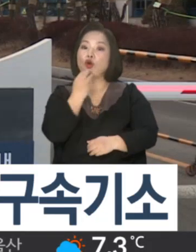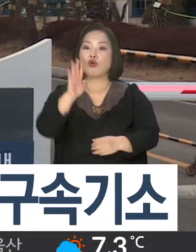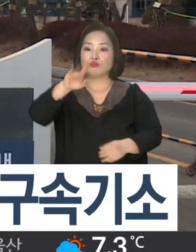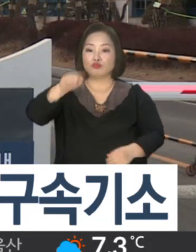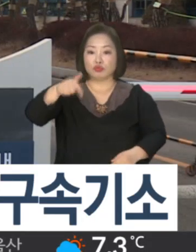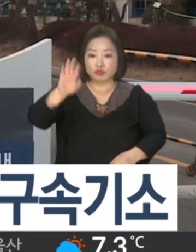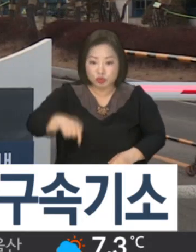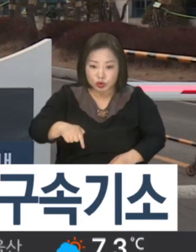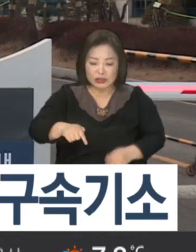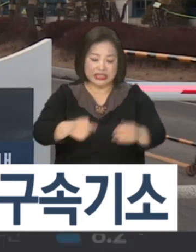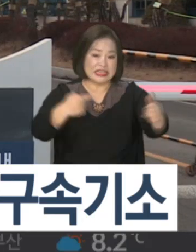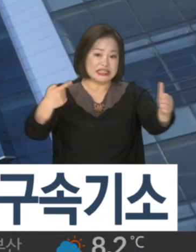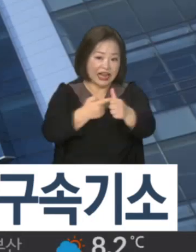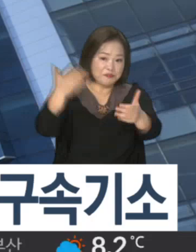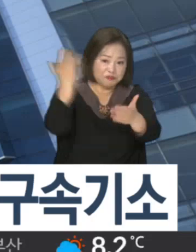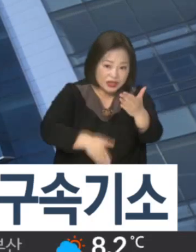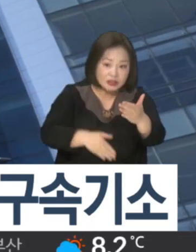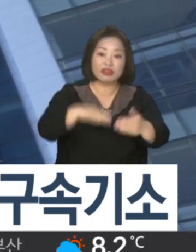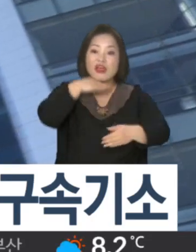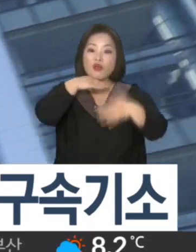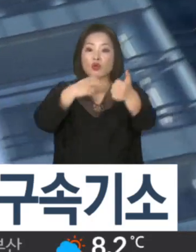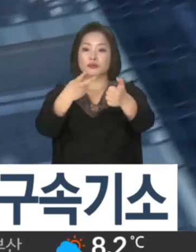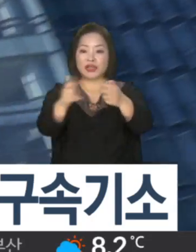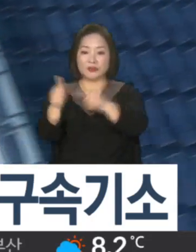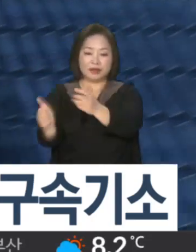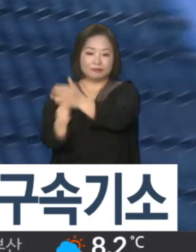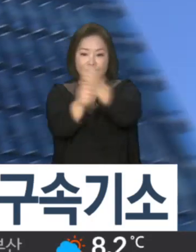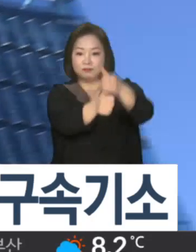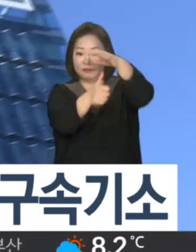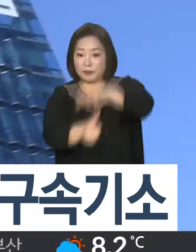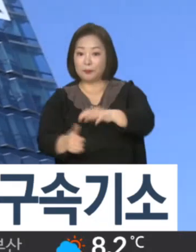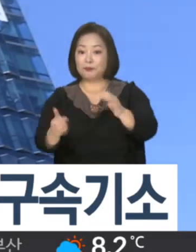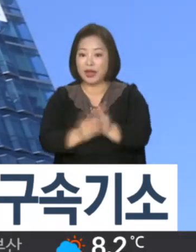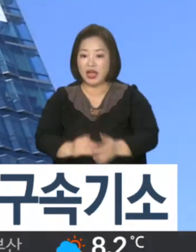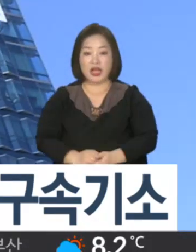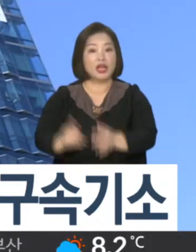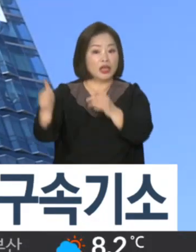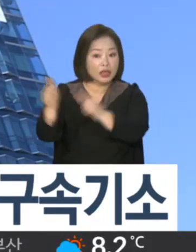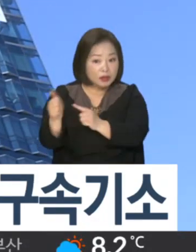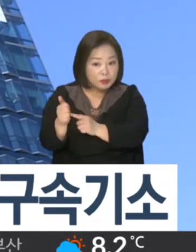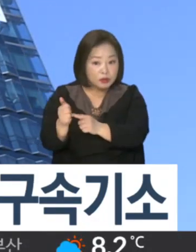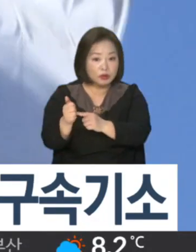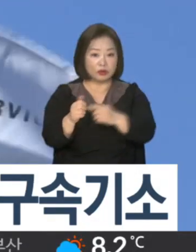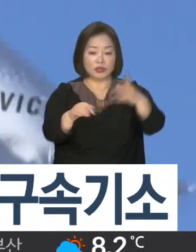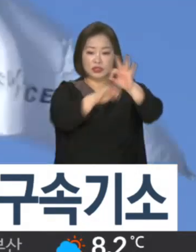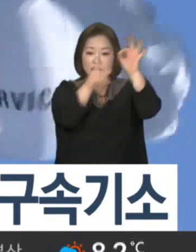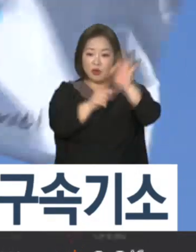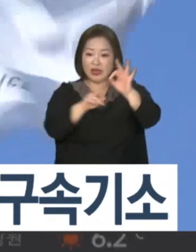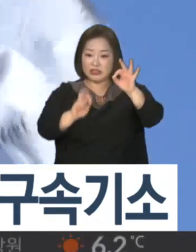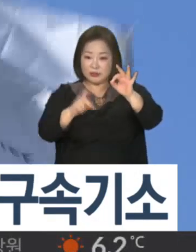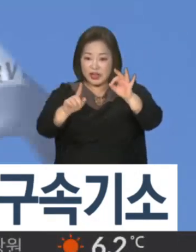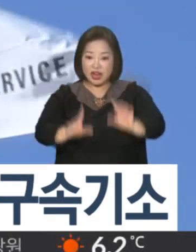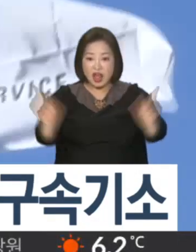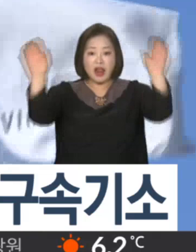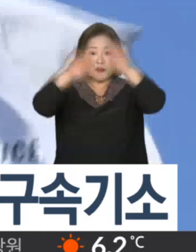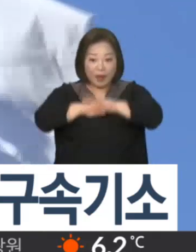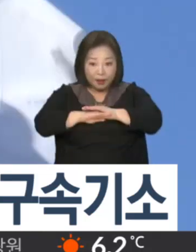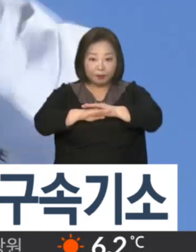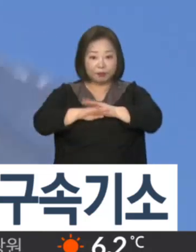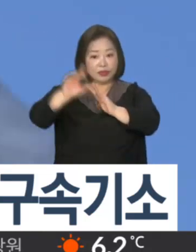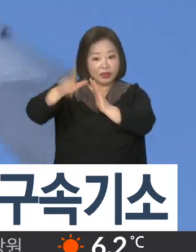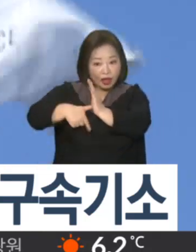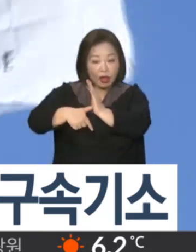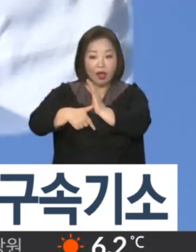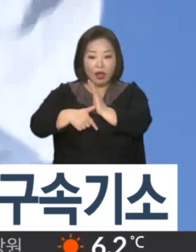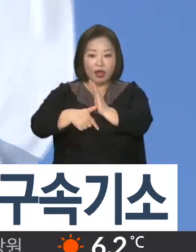북부지검은 살인 미수 혐의를 받는 50대 남성 A씨를 구속 기소했습니다. A씨는 지난달 22일 밤 11시 15분쯤